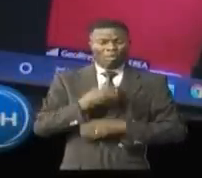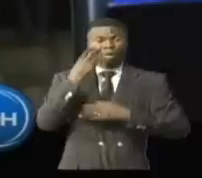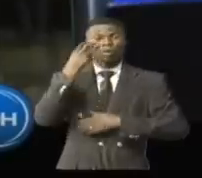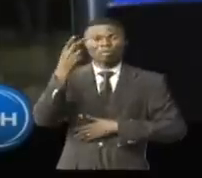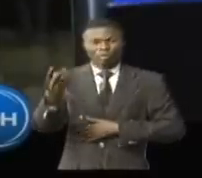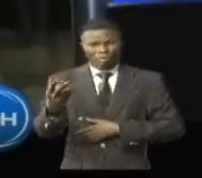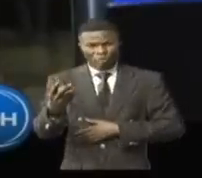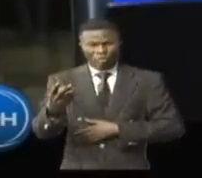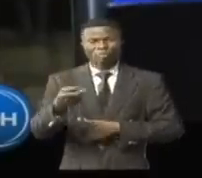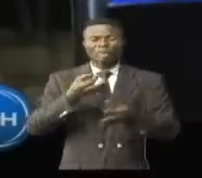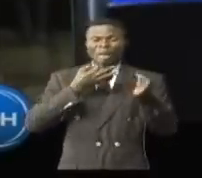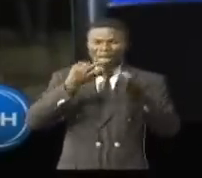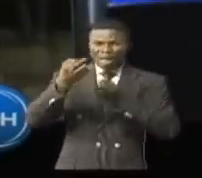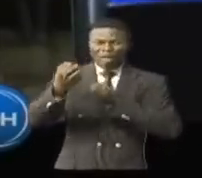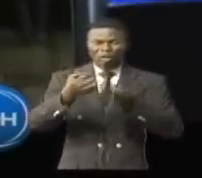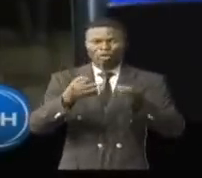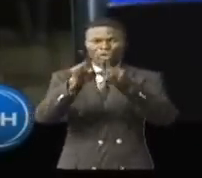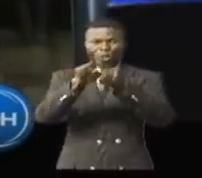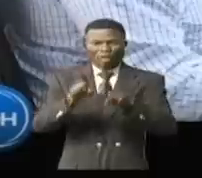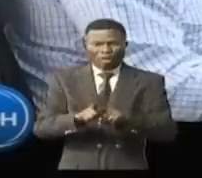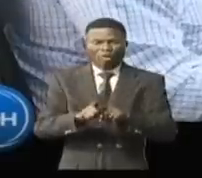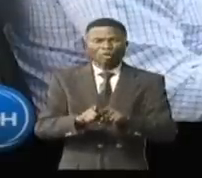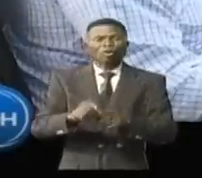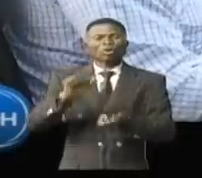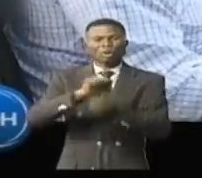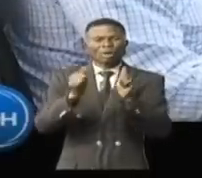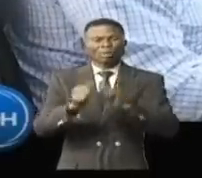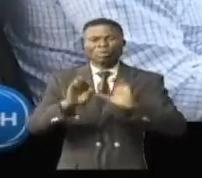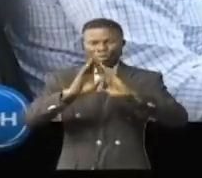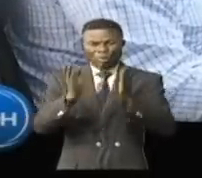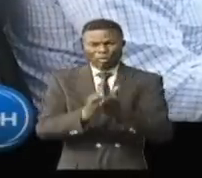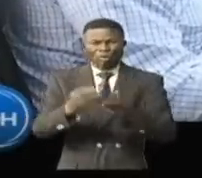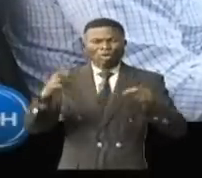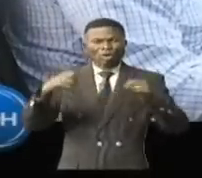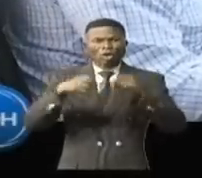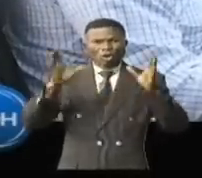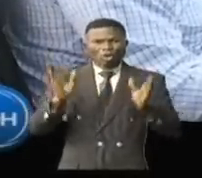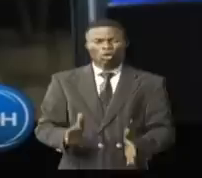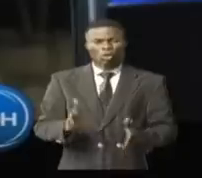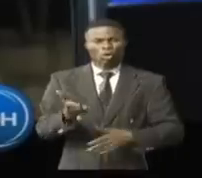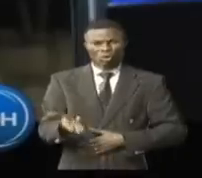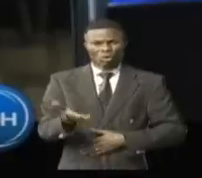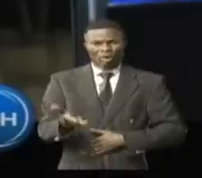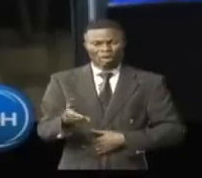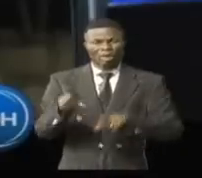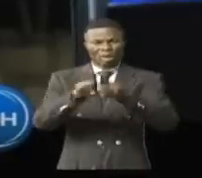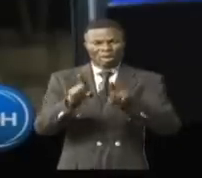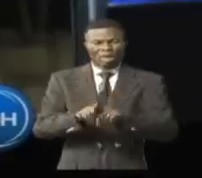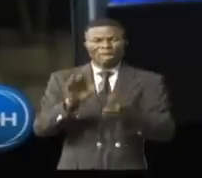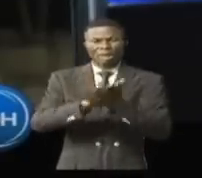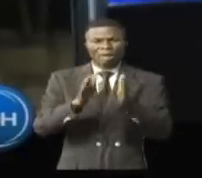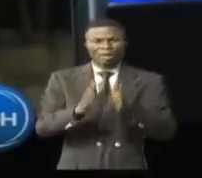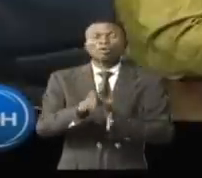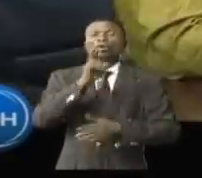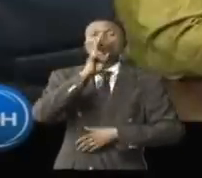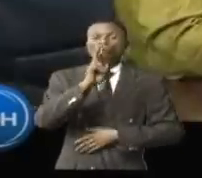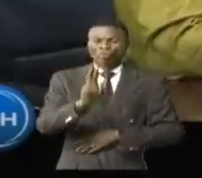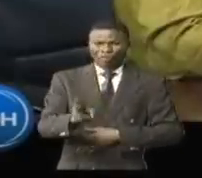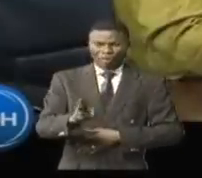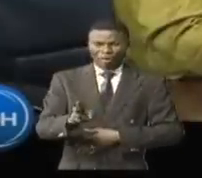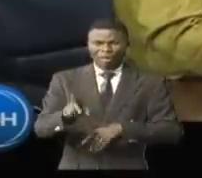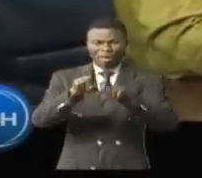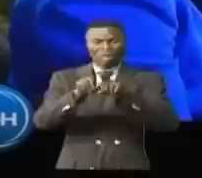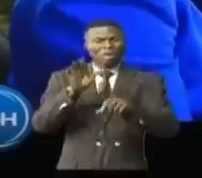Elle leur a parlé notamment de la réglementation du secteur congolais de l'électricité qui est devenue une réalité et